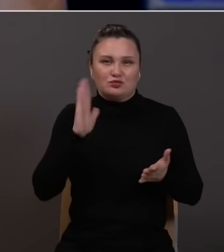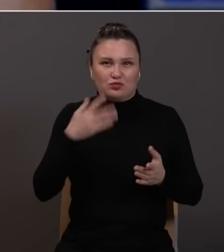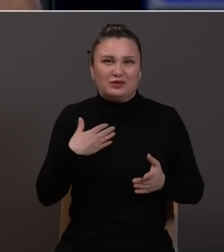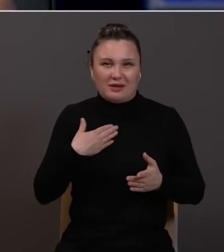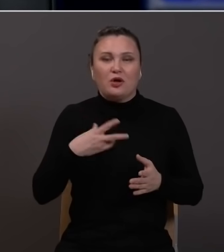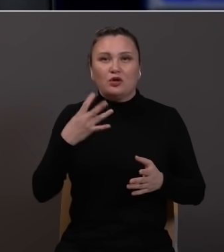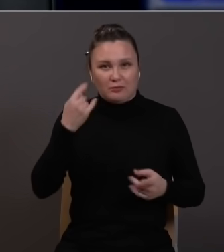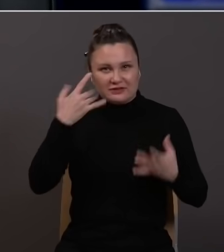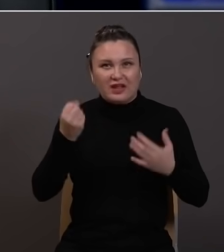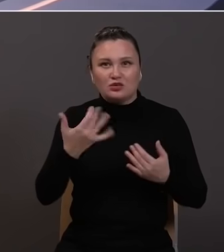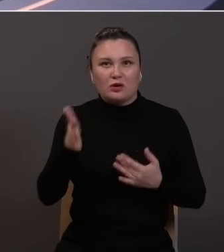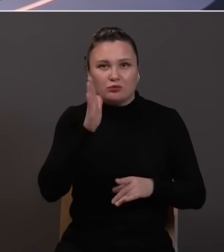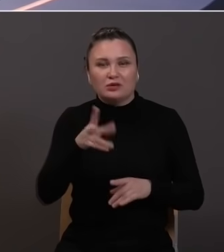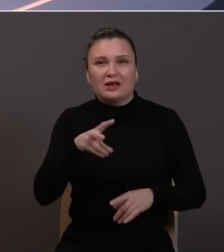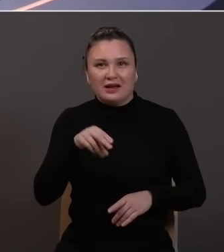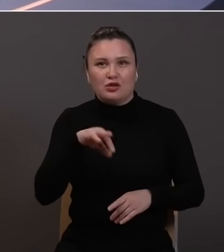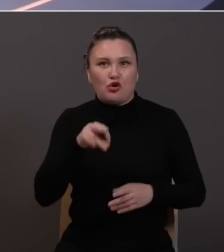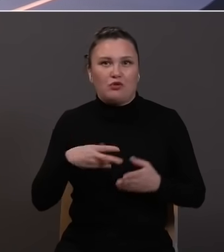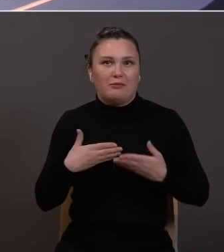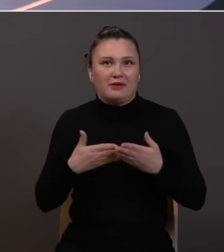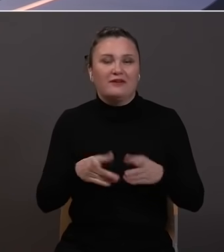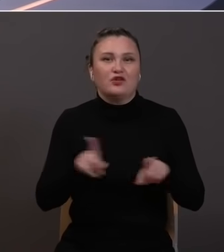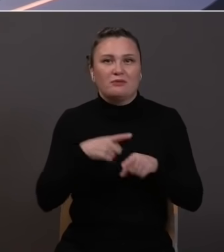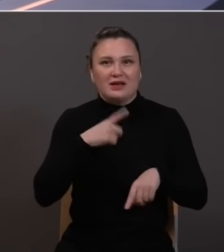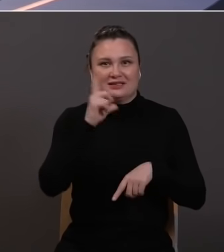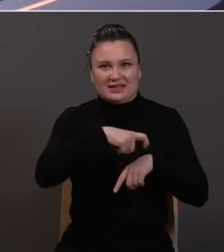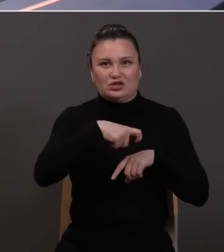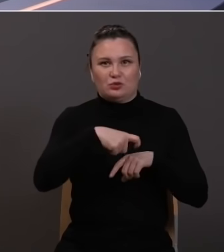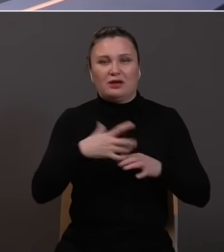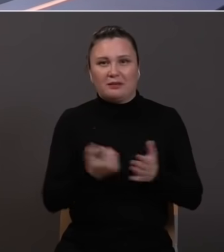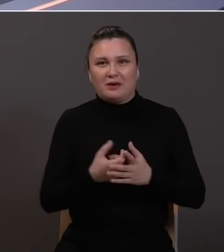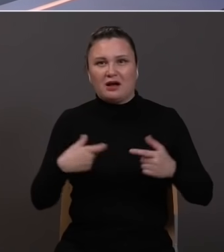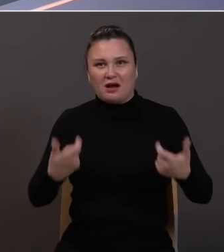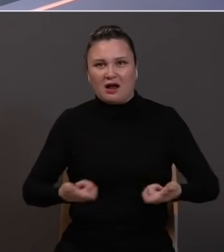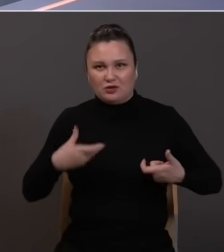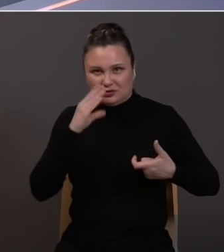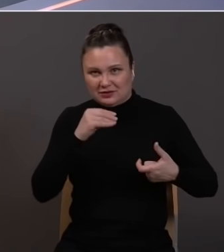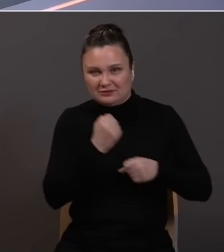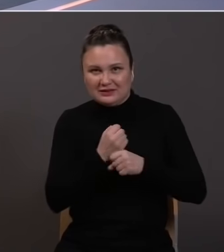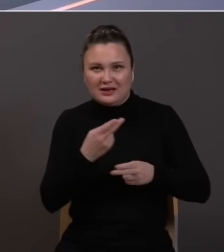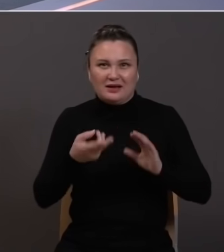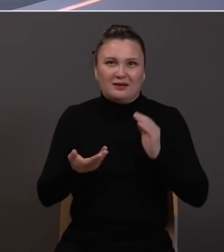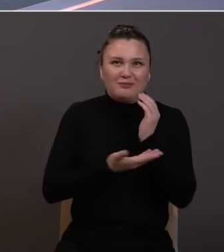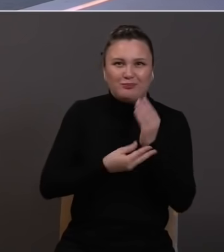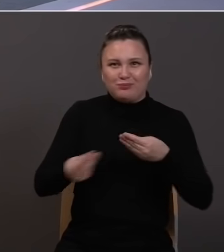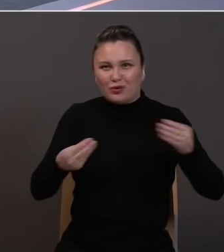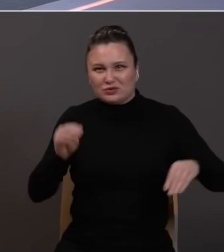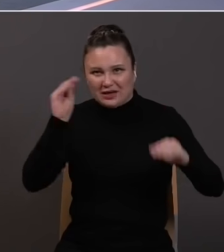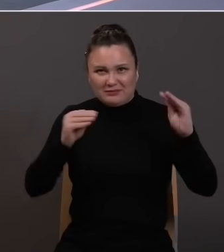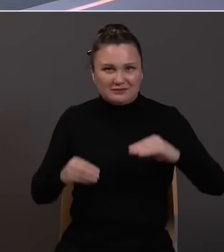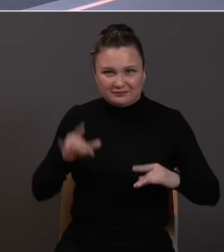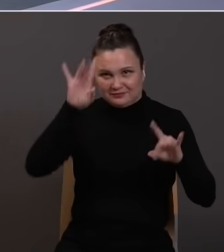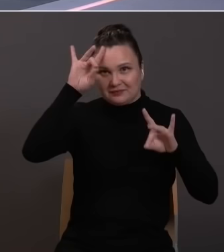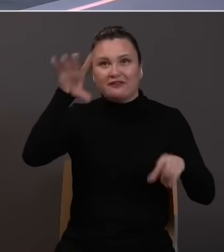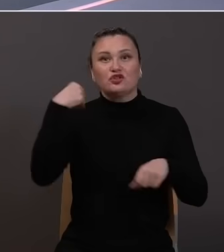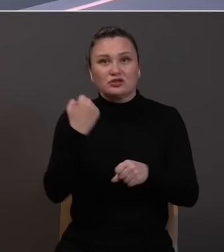вы представляете, насколько это будет круто. В итоге мы все-таки их зацепили, застопорили колеса, зацепили, проложили брусками, там, в общем, всей командой там все это